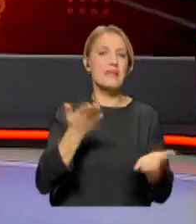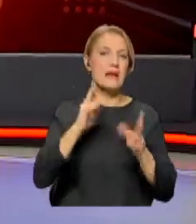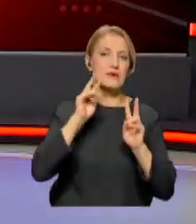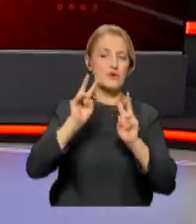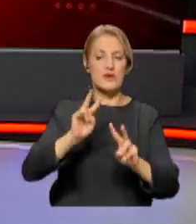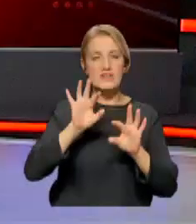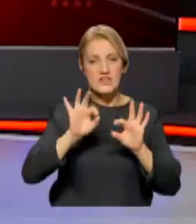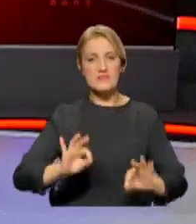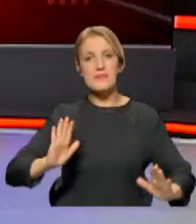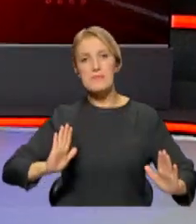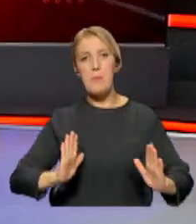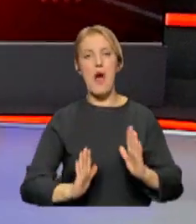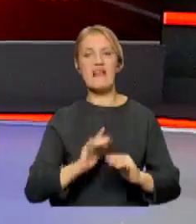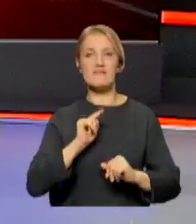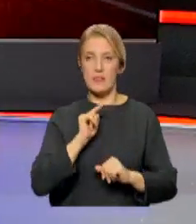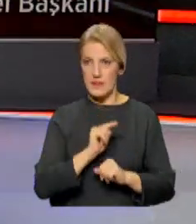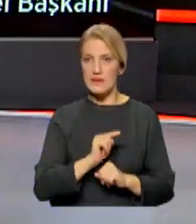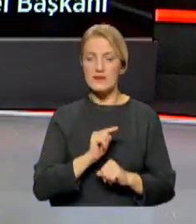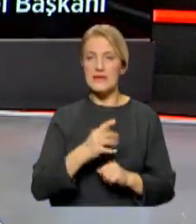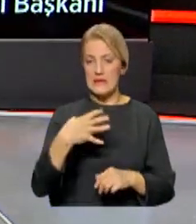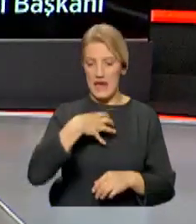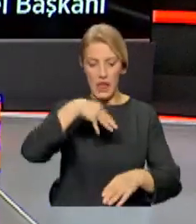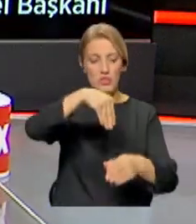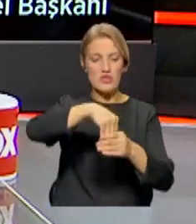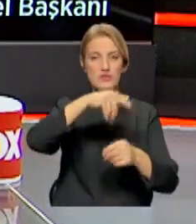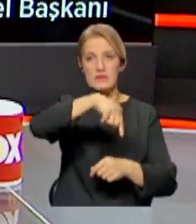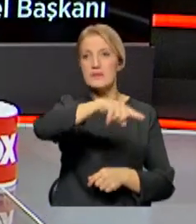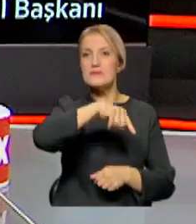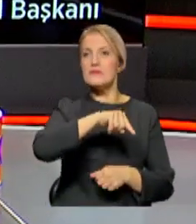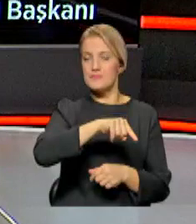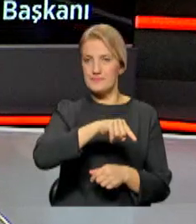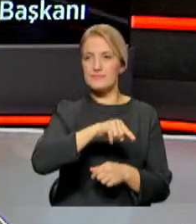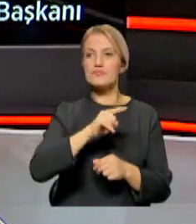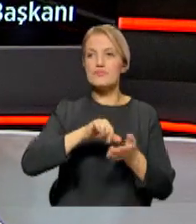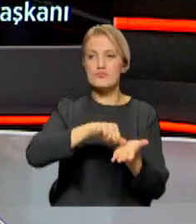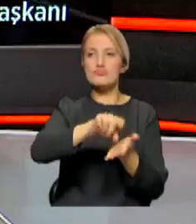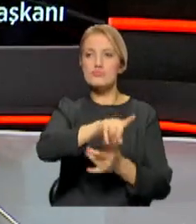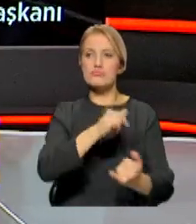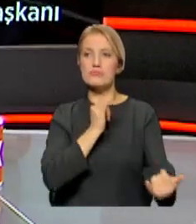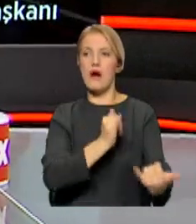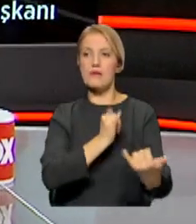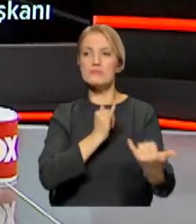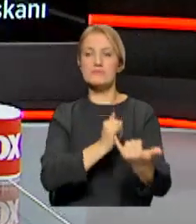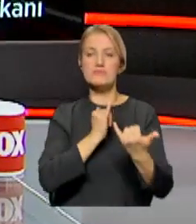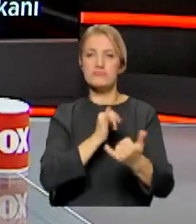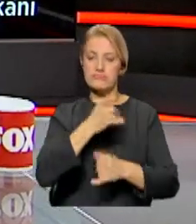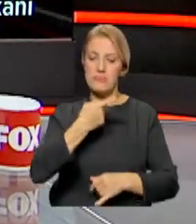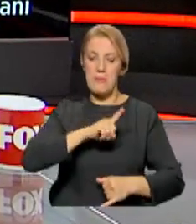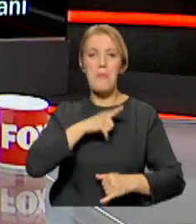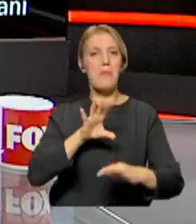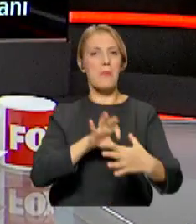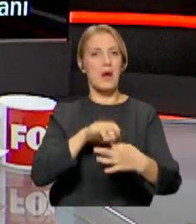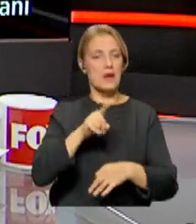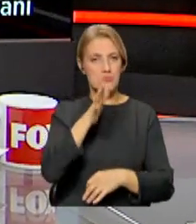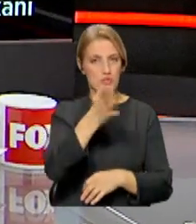şimdi geçelim muhalefetin kendi içindeki bütün Bu tartışmalar falan biliyorsunuz adaylıkla